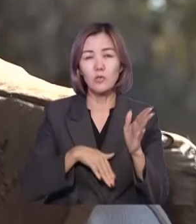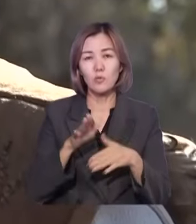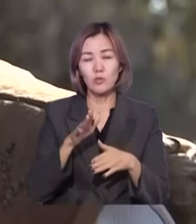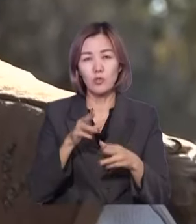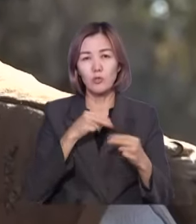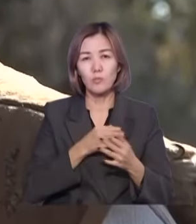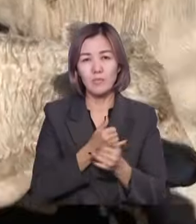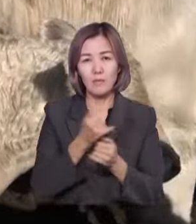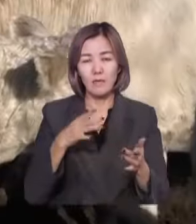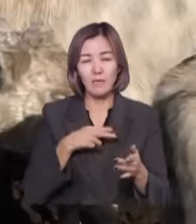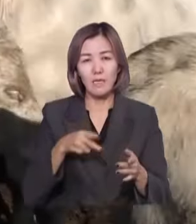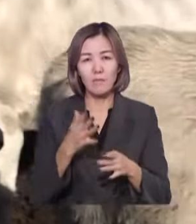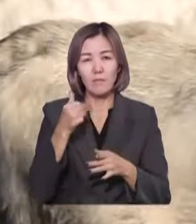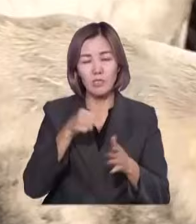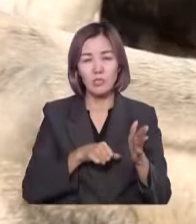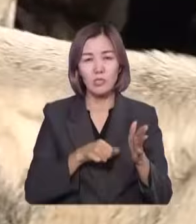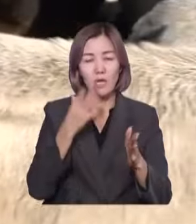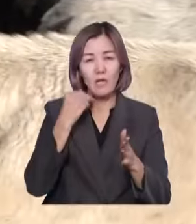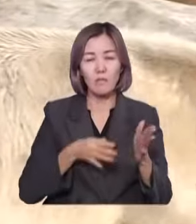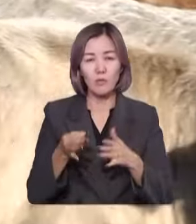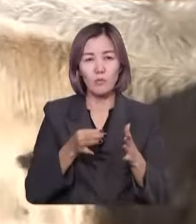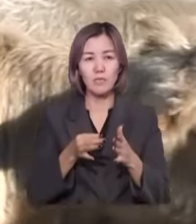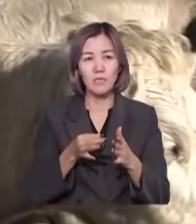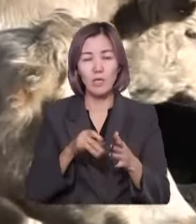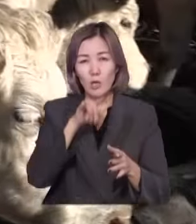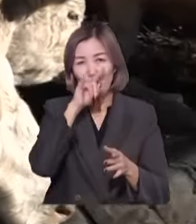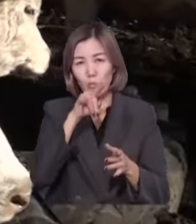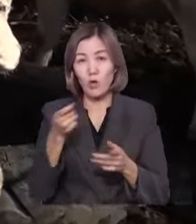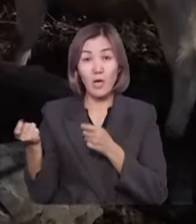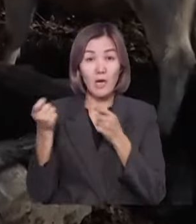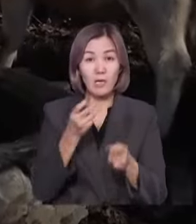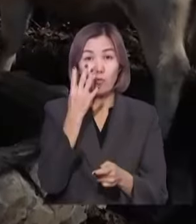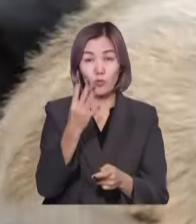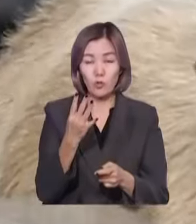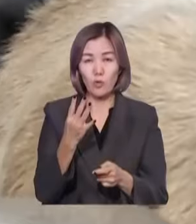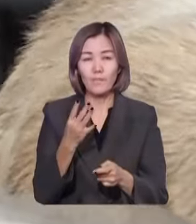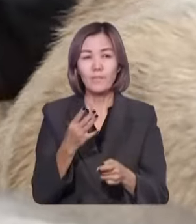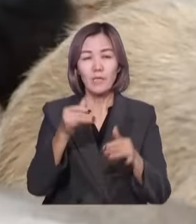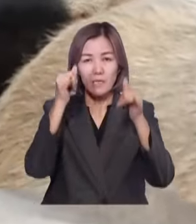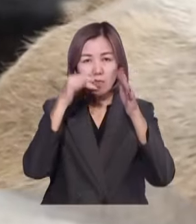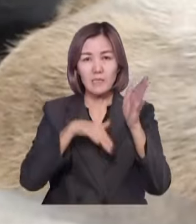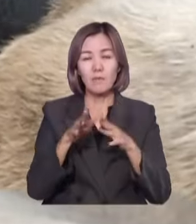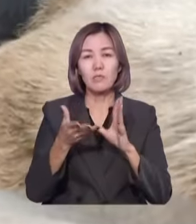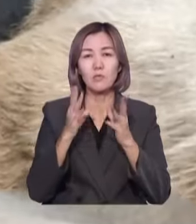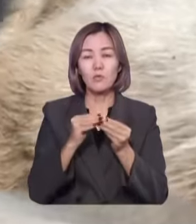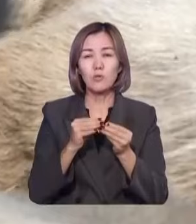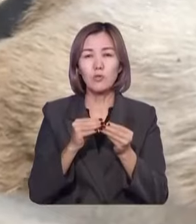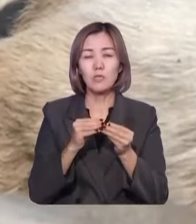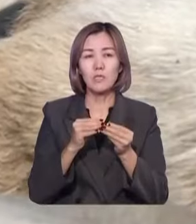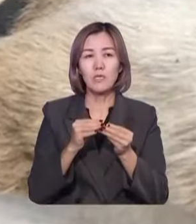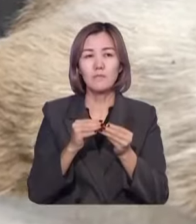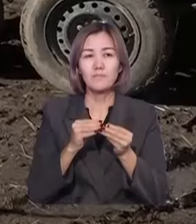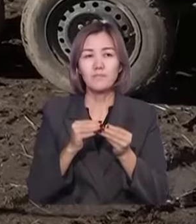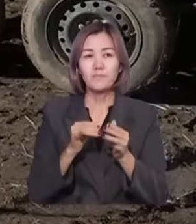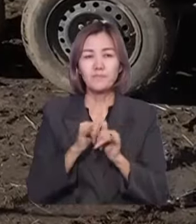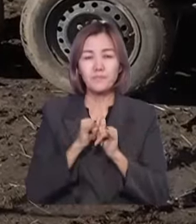рет 2005 жылы Алматы облысынан 4 әулиекөл бұқасын әкелген, сол арқылы 4 түліктің сапасын жақсартып өнімділікті арттырды.